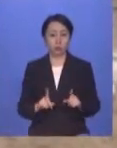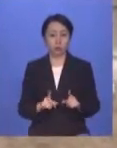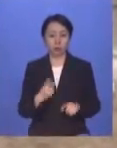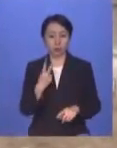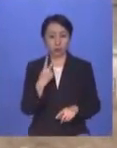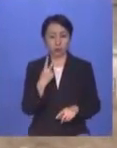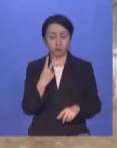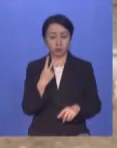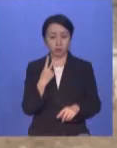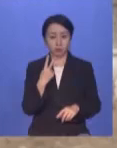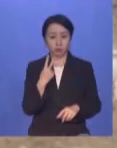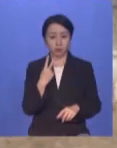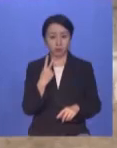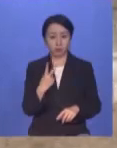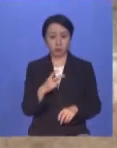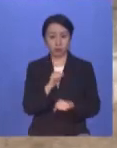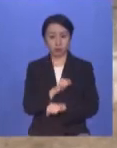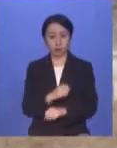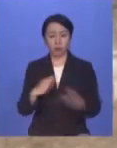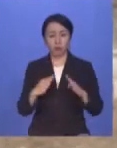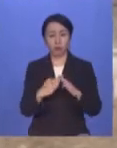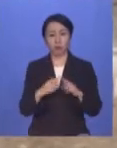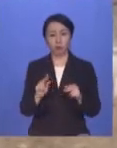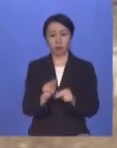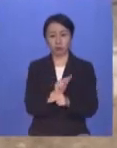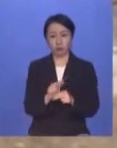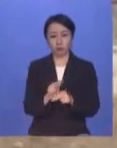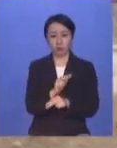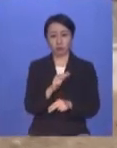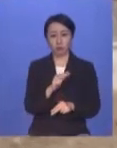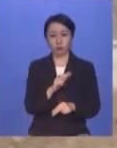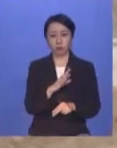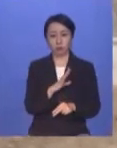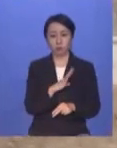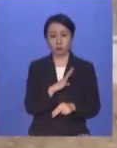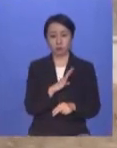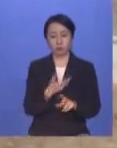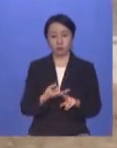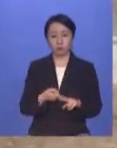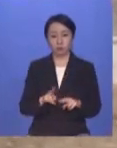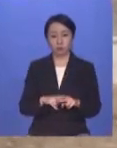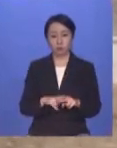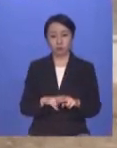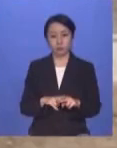2000-нан астам үй тұрғызып жатырмыз. Сол